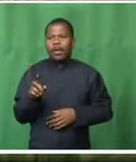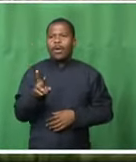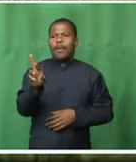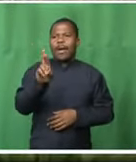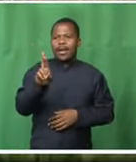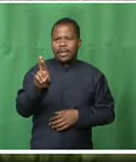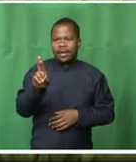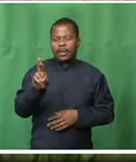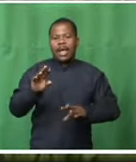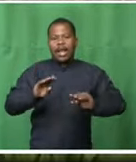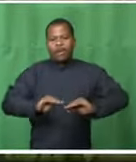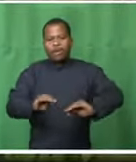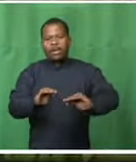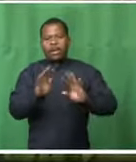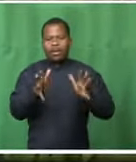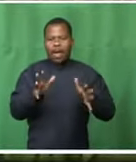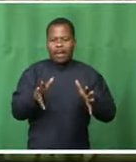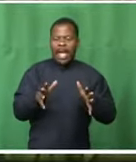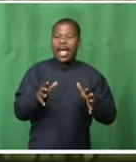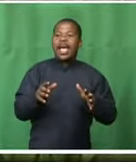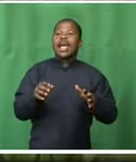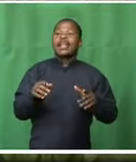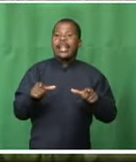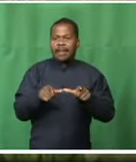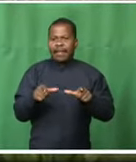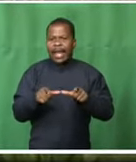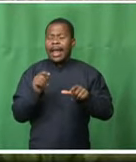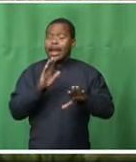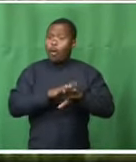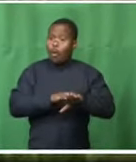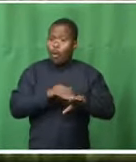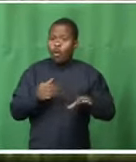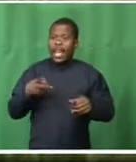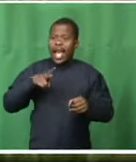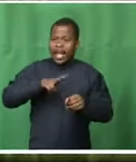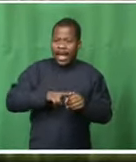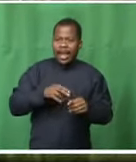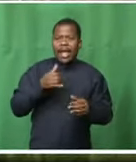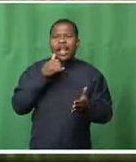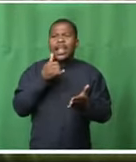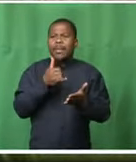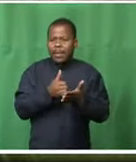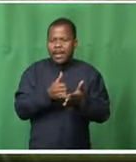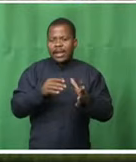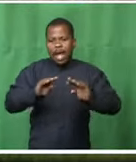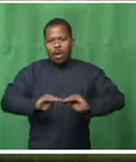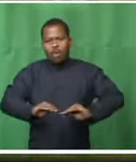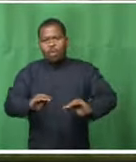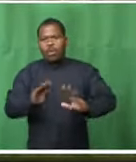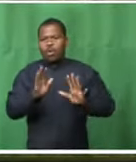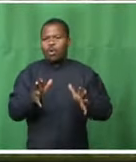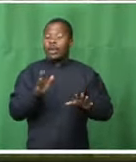bayakhocha ngaphandle kwetitifiketi lekufanele sibabe nado noma kumbe ilicense lekufanele babe nayo.